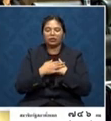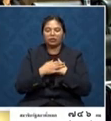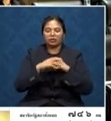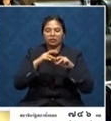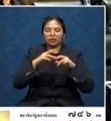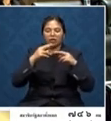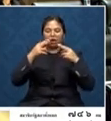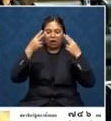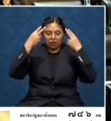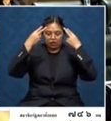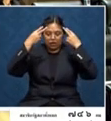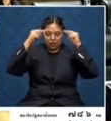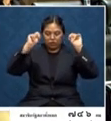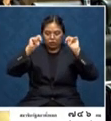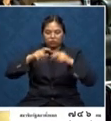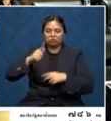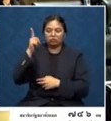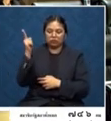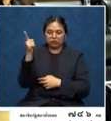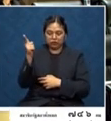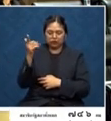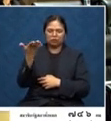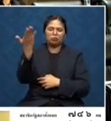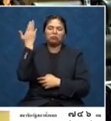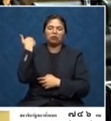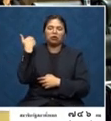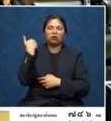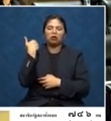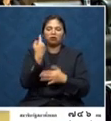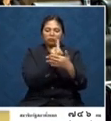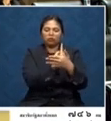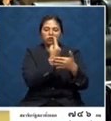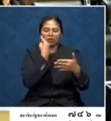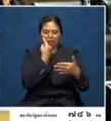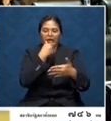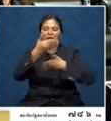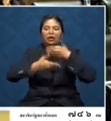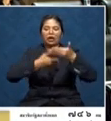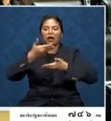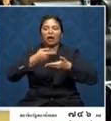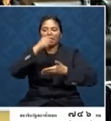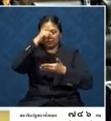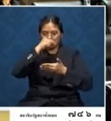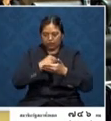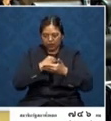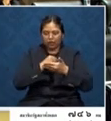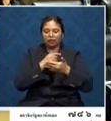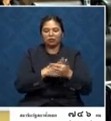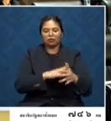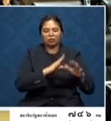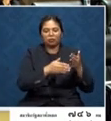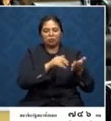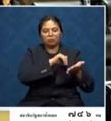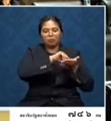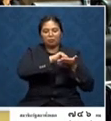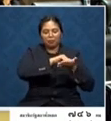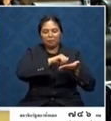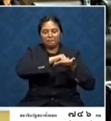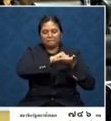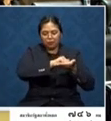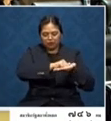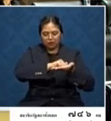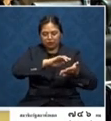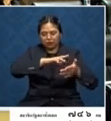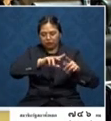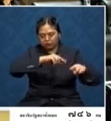ทักษิณชินวัตรที่ให้มีผู้แทนการค้าไทยเพื่อให้มีการกำหนดนโยบายจากฝ่ายบริหารไปพร้อมกับการเจรจาทางการค้